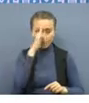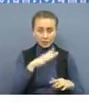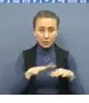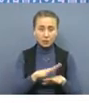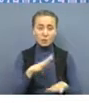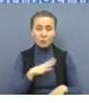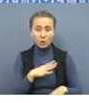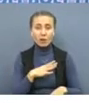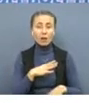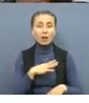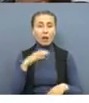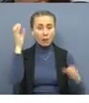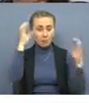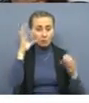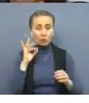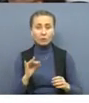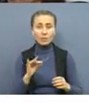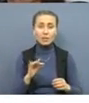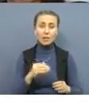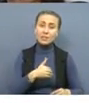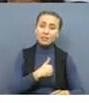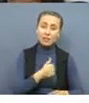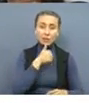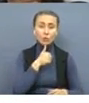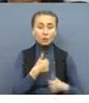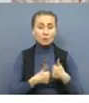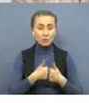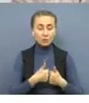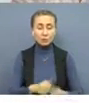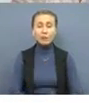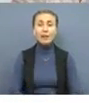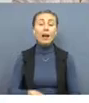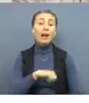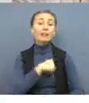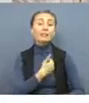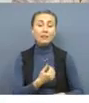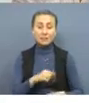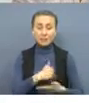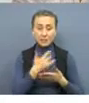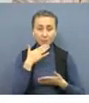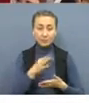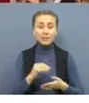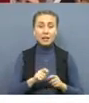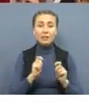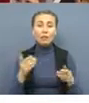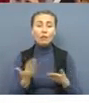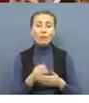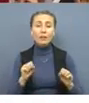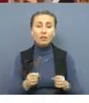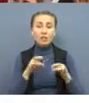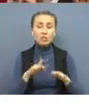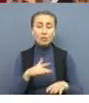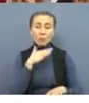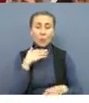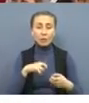было образованным, инициативным и конкурентоспособным. Инициативы Ельбасы открывают новые возможности и решают многие